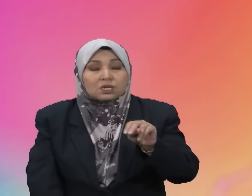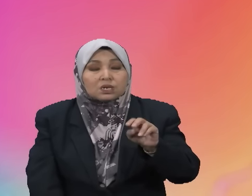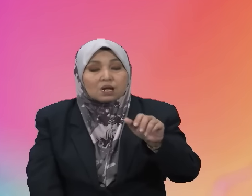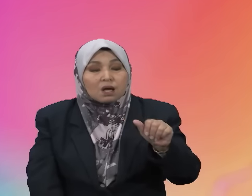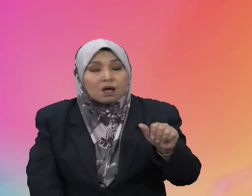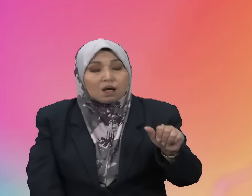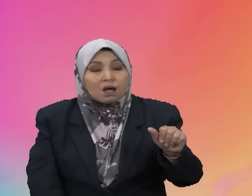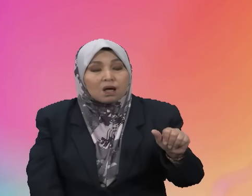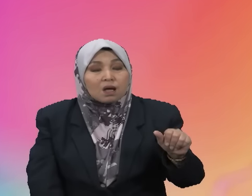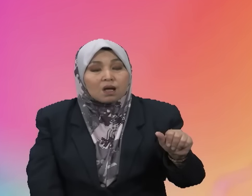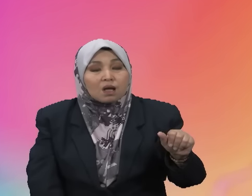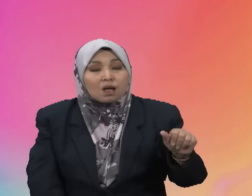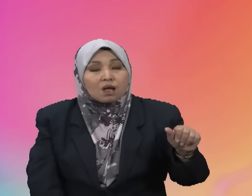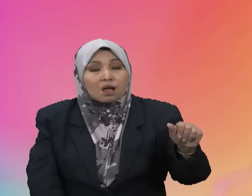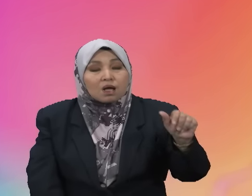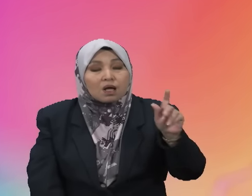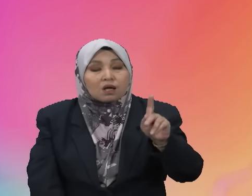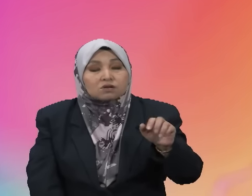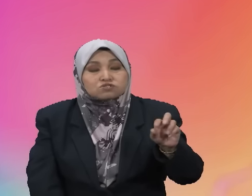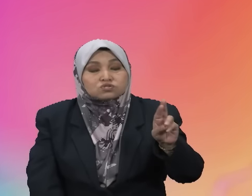wajadna